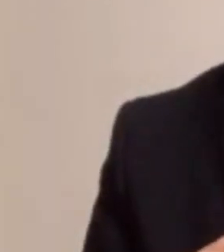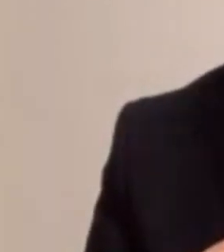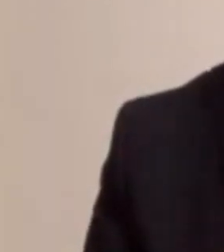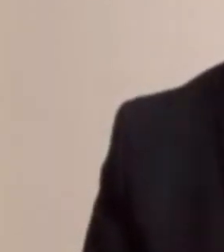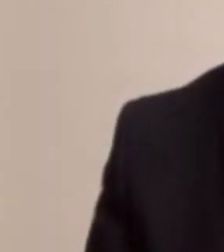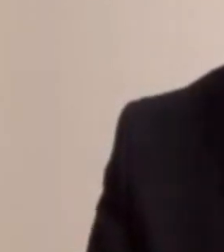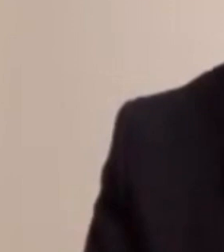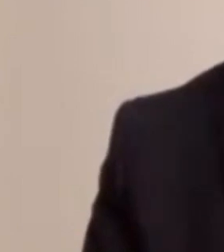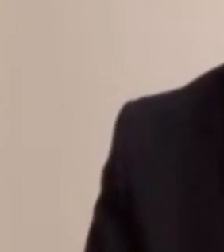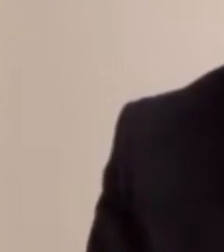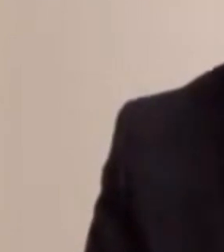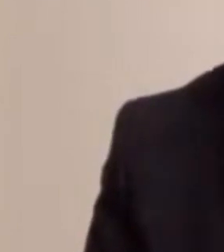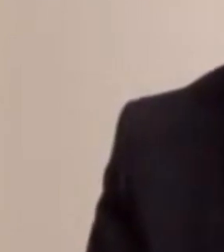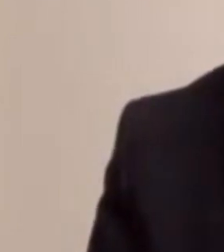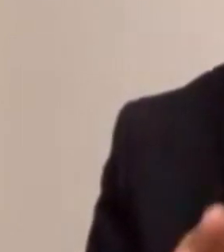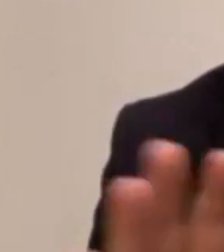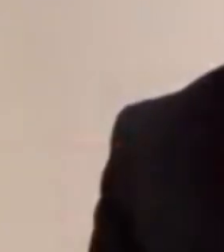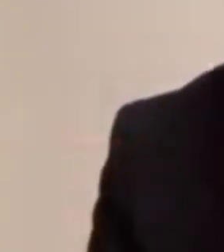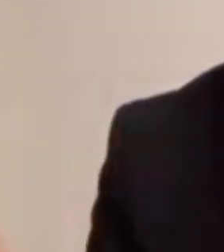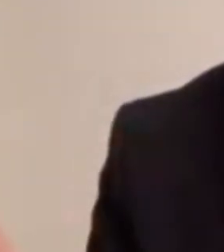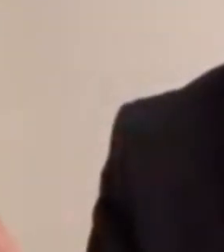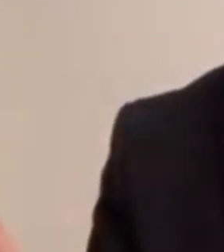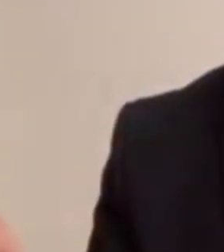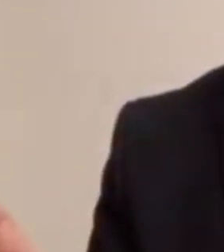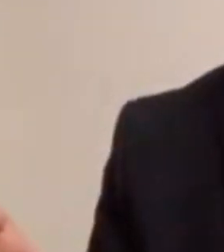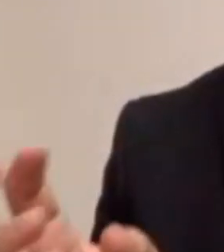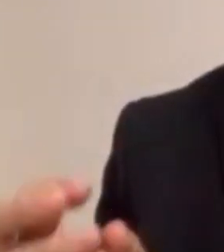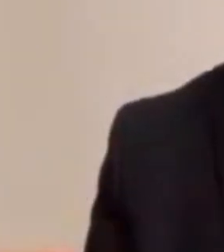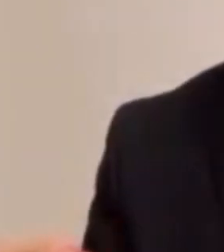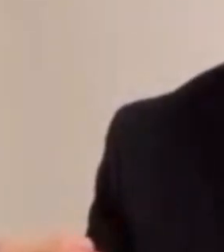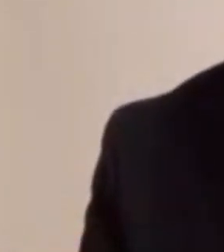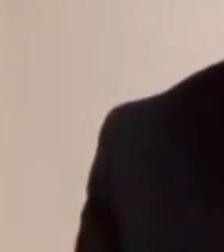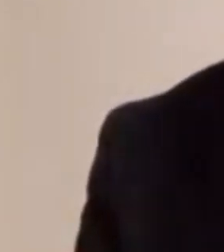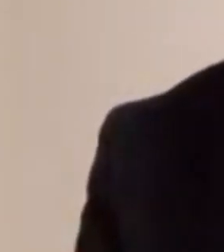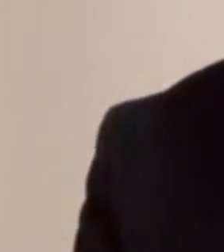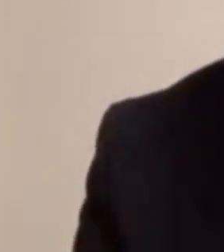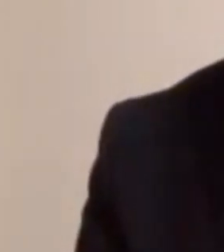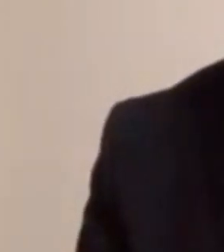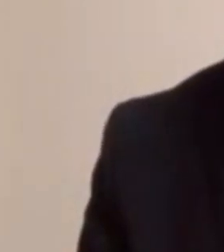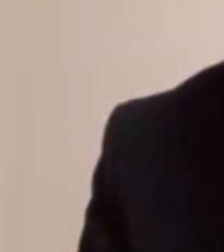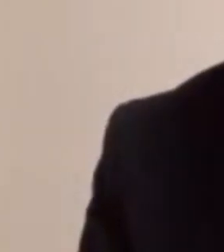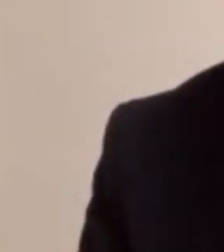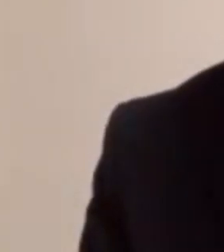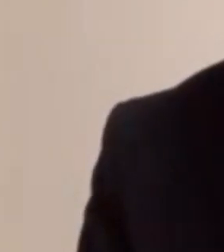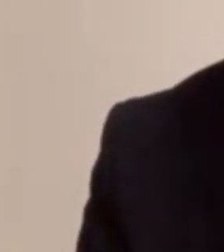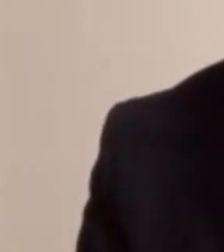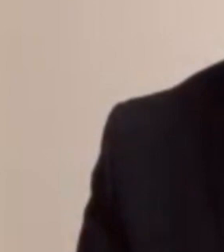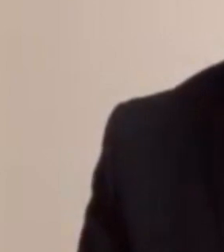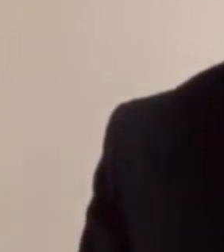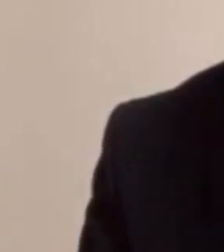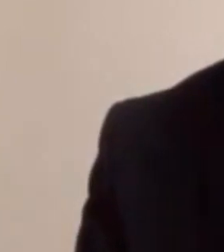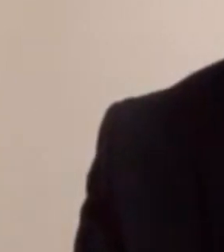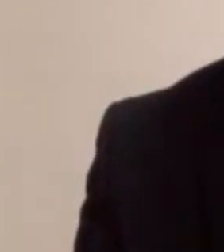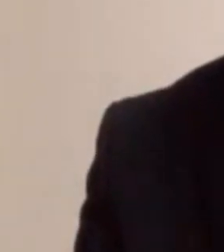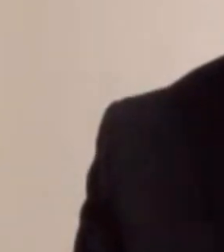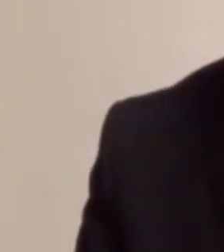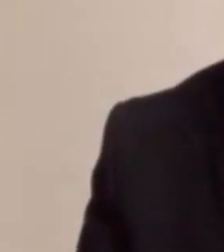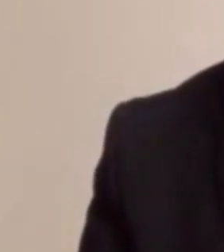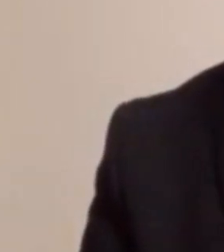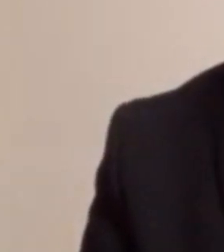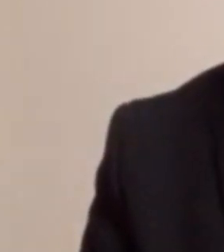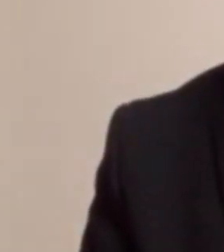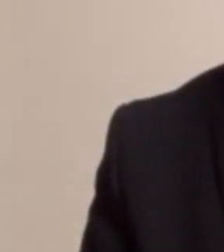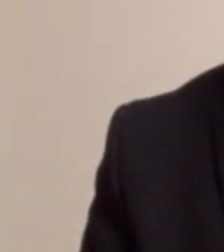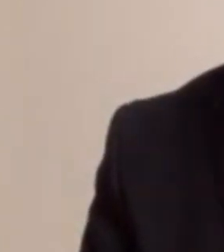عن دينه ولونه وعرقه وجنسه وإلى آخره، لأن هذا الإنسان يحتاج إلى عناية، يحتاج إلى محبة، يحتاج إلى